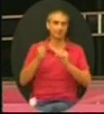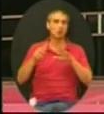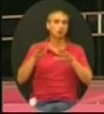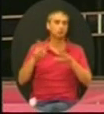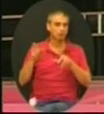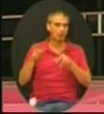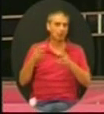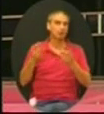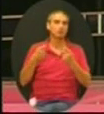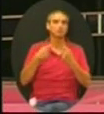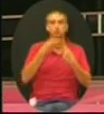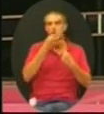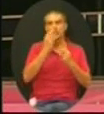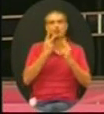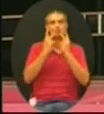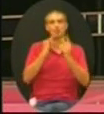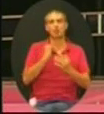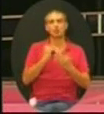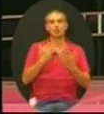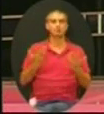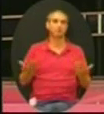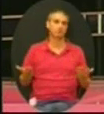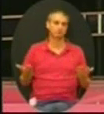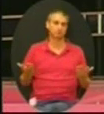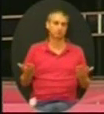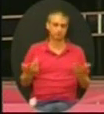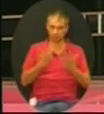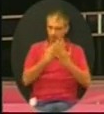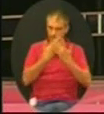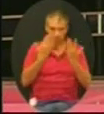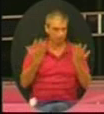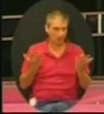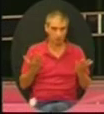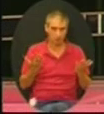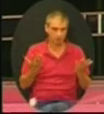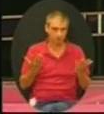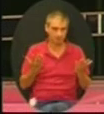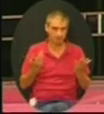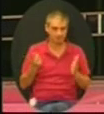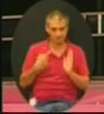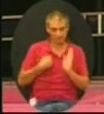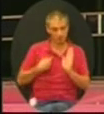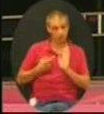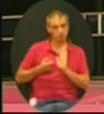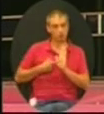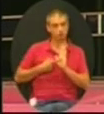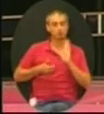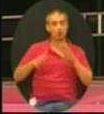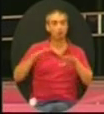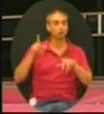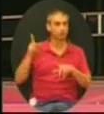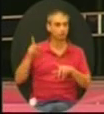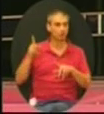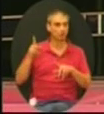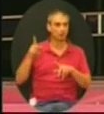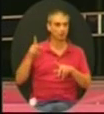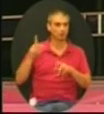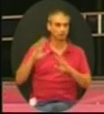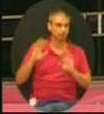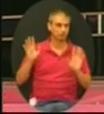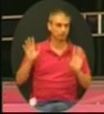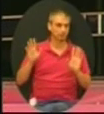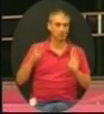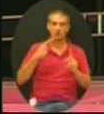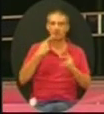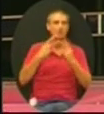לבין ראש הממשלה בשאלת הפתרון. אני חושבת שברור לחלוטין הדרישה שלנו מראש הממשלה היא להוריד את,